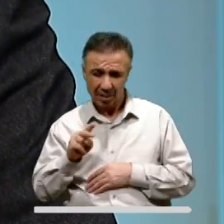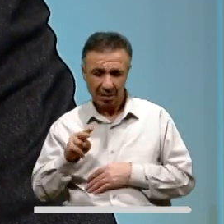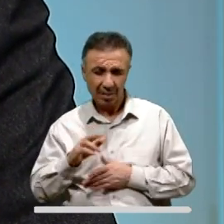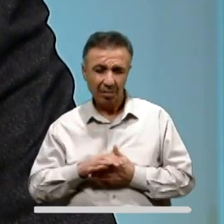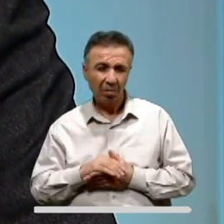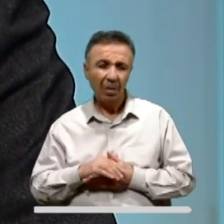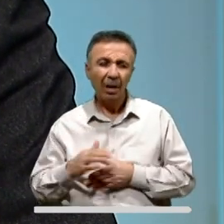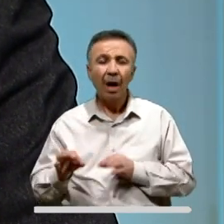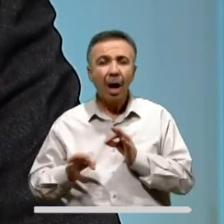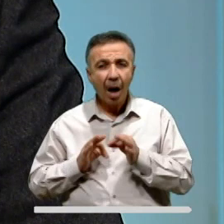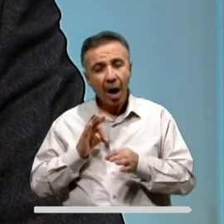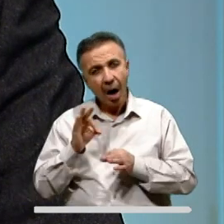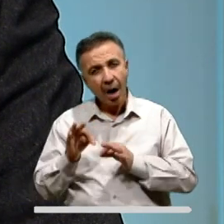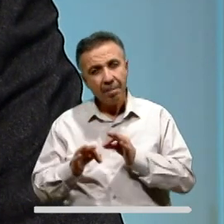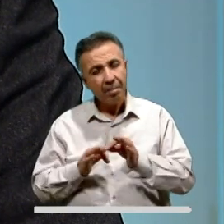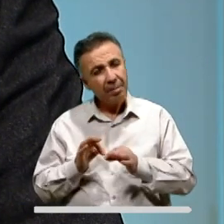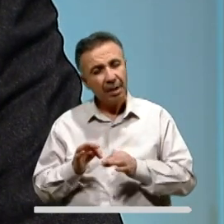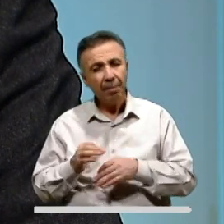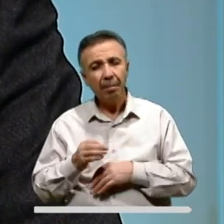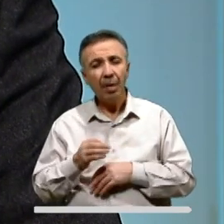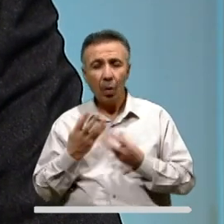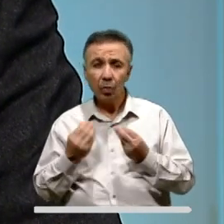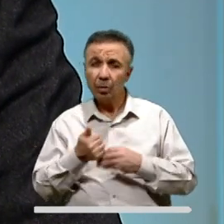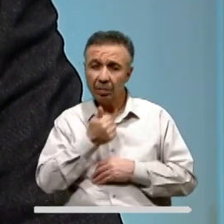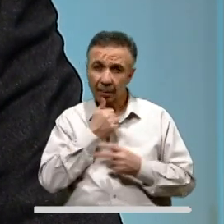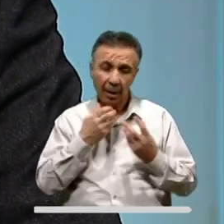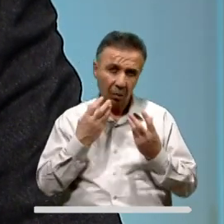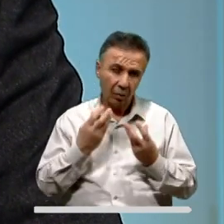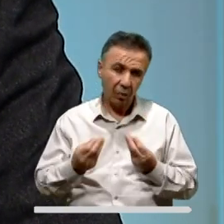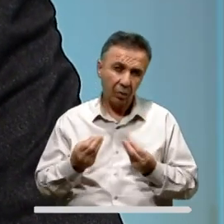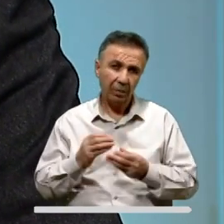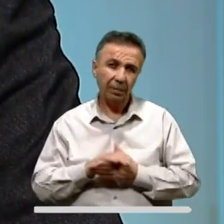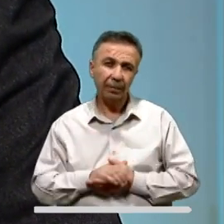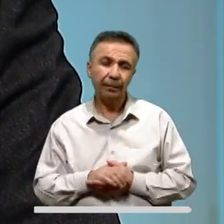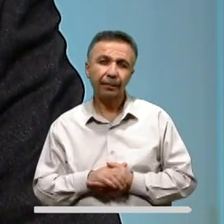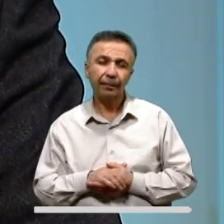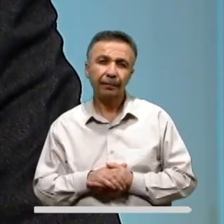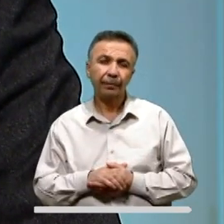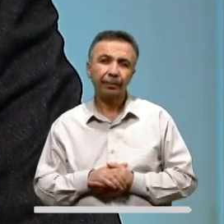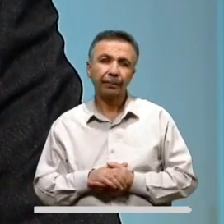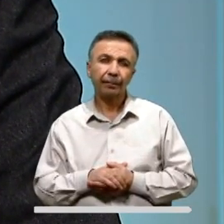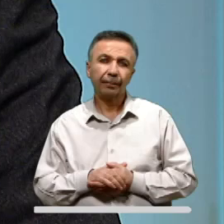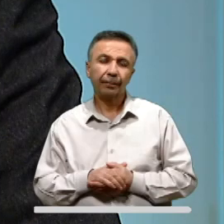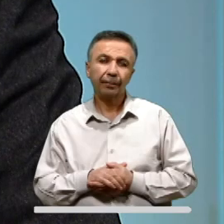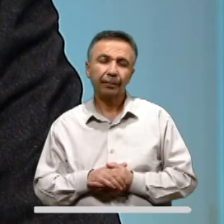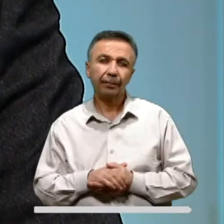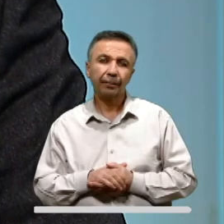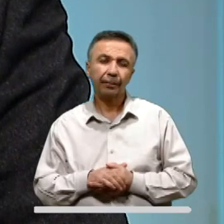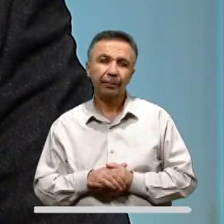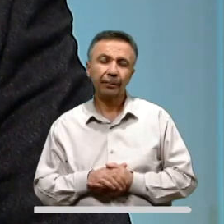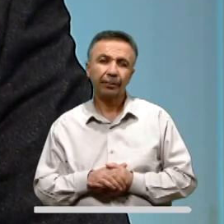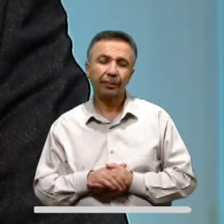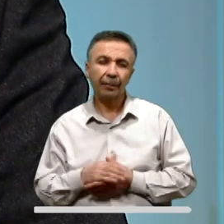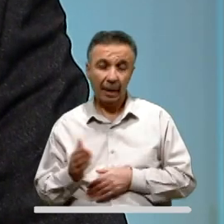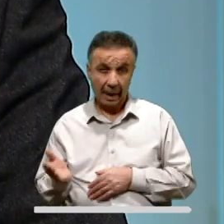eğer amca olsun, baba olsun, yani bırakın amcayı, babaya hani gelelim, babası olsun.